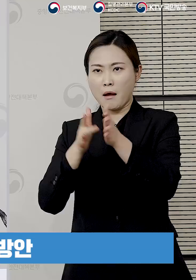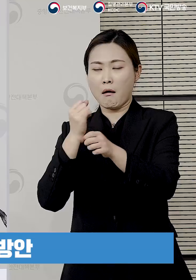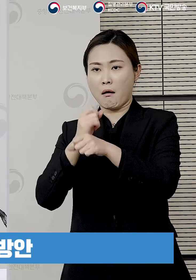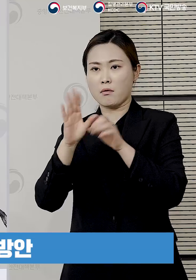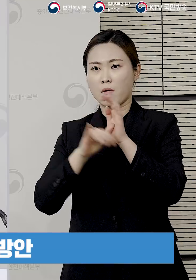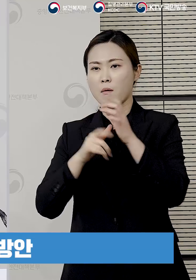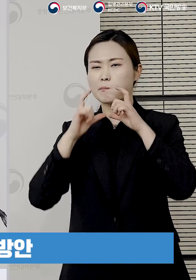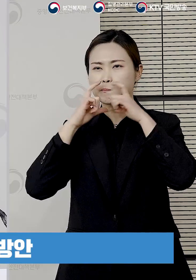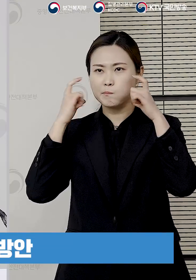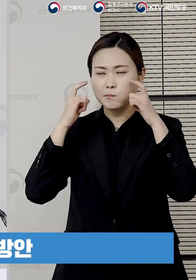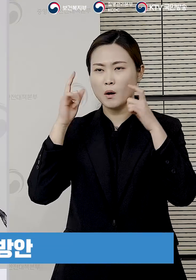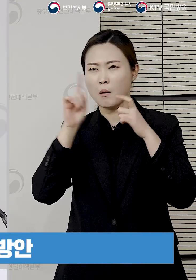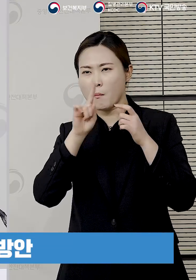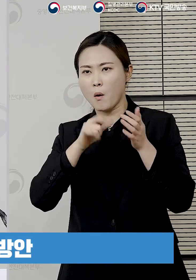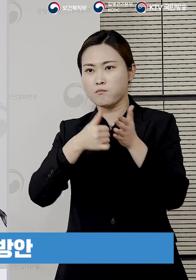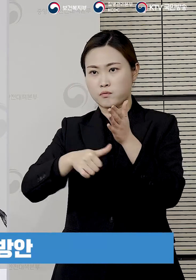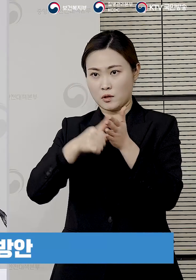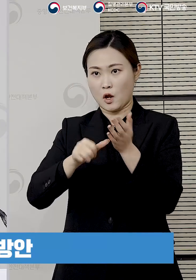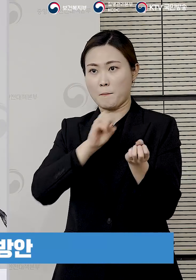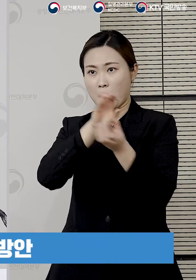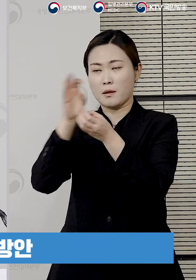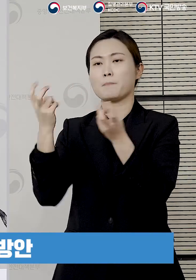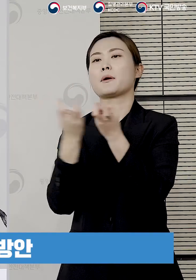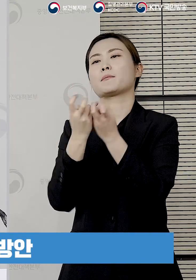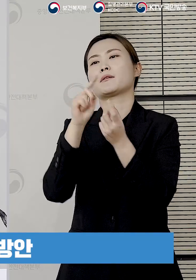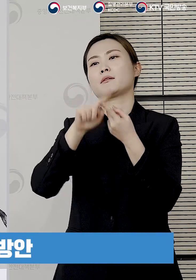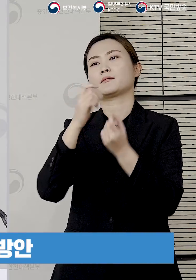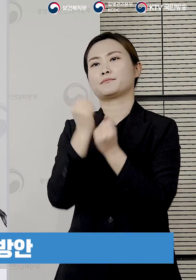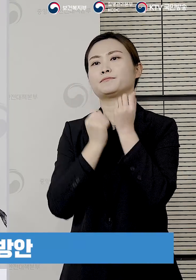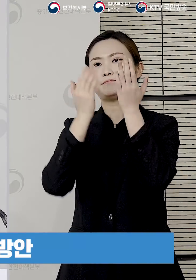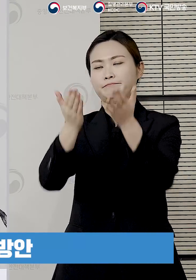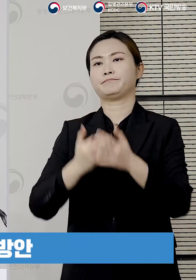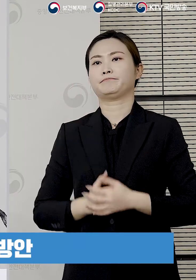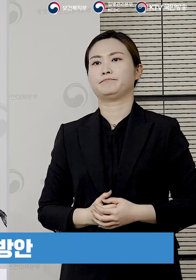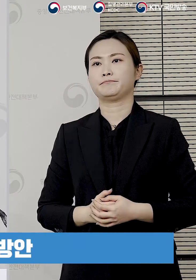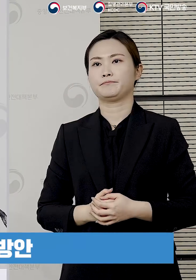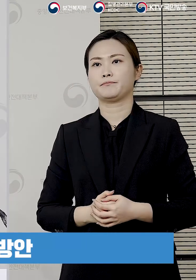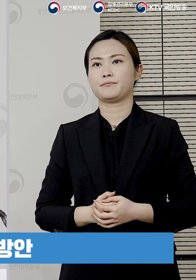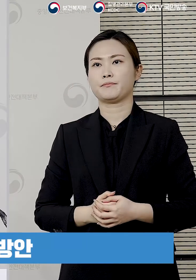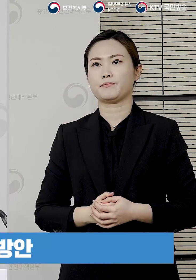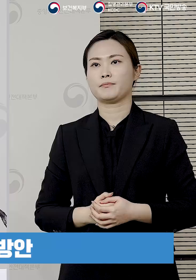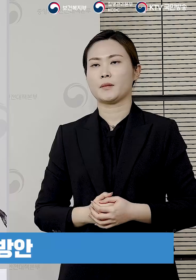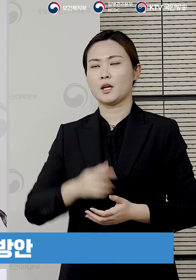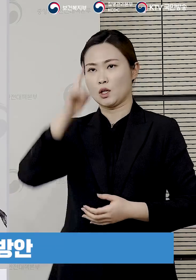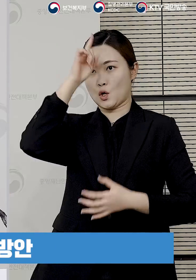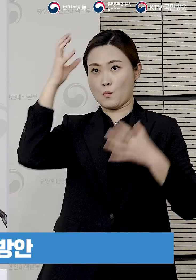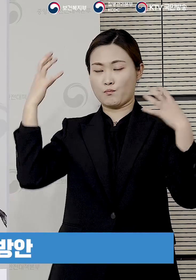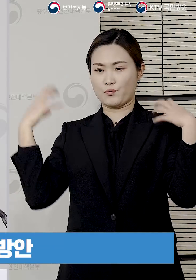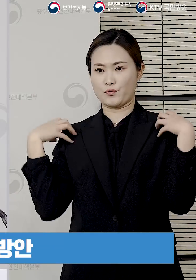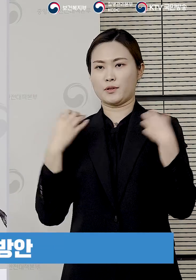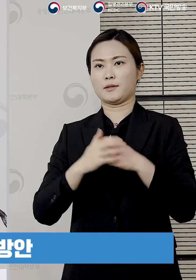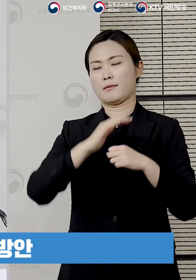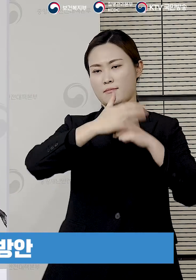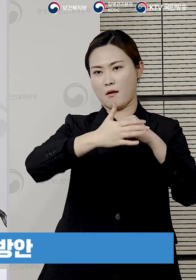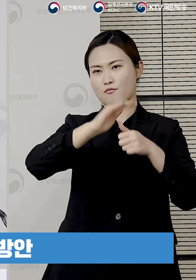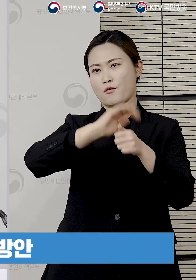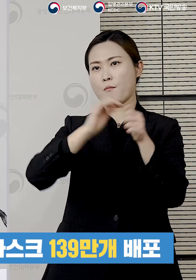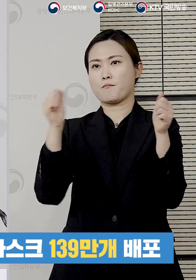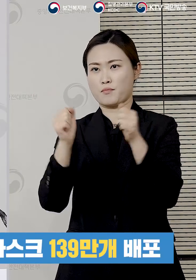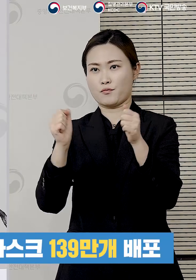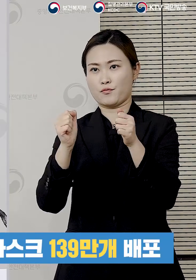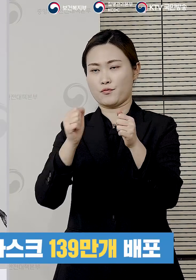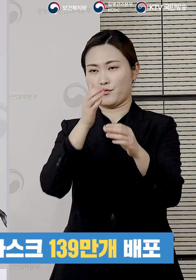있는 보호장구 등 물자 관리 방안에 대하여 설명드리겠습니다. 정부는 대구 경북 지역을